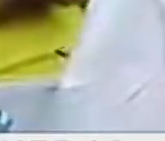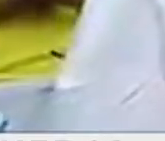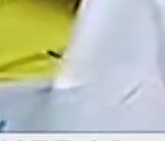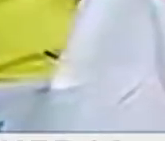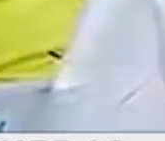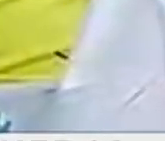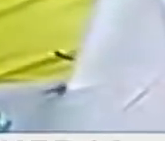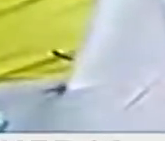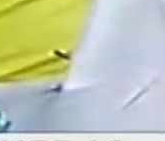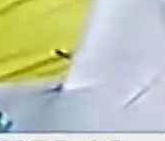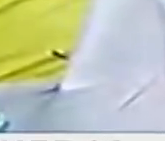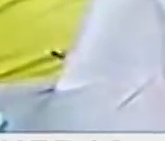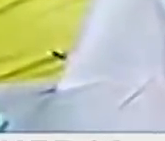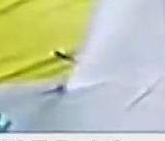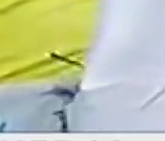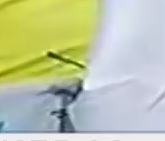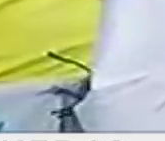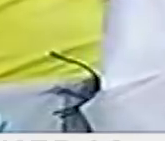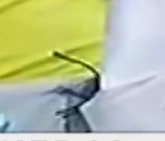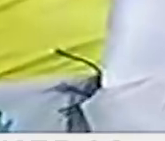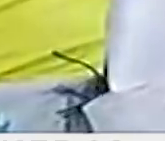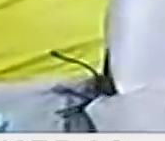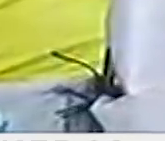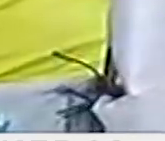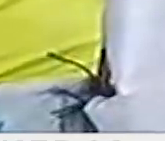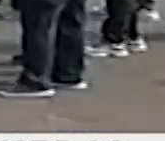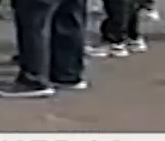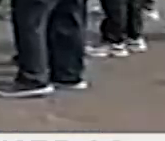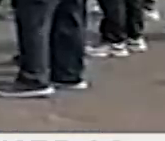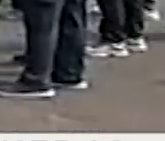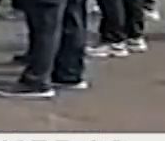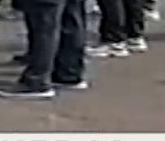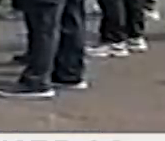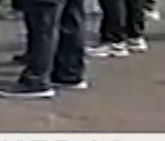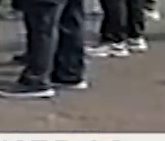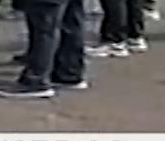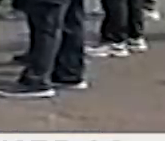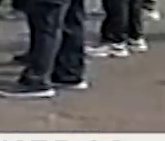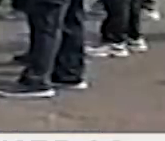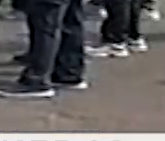PHK. Mengingat masih dalam masa pandemi, penerapan protokol kesehatan seperti penggunaan masker